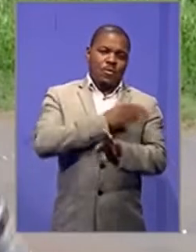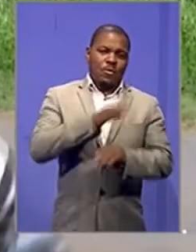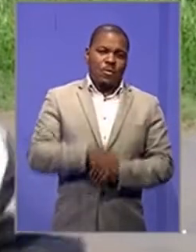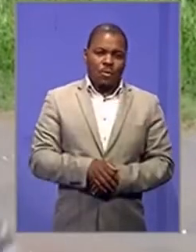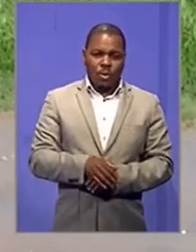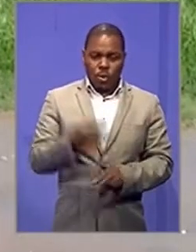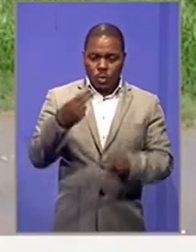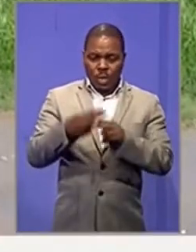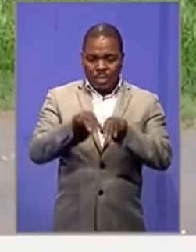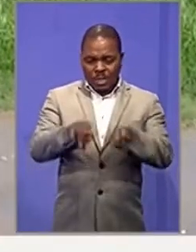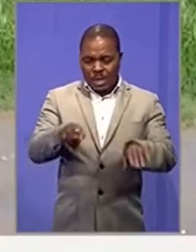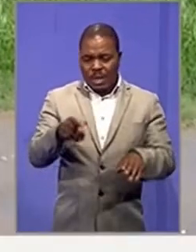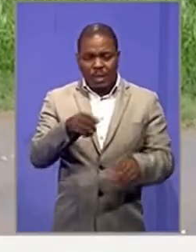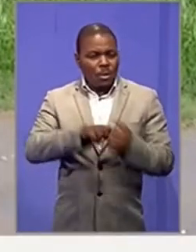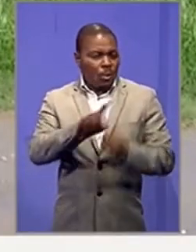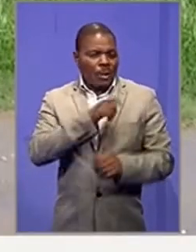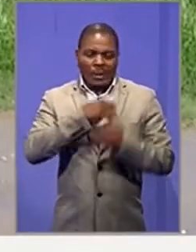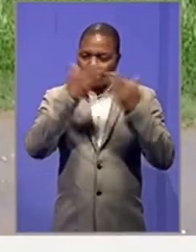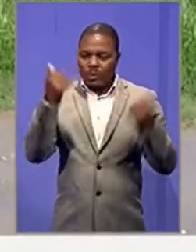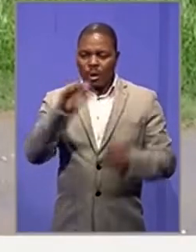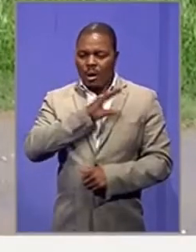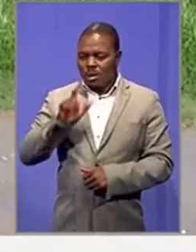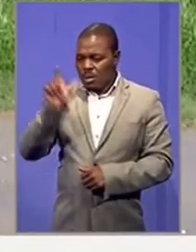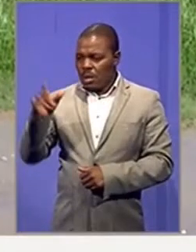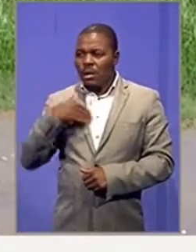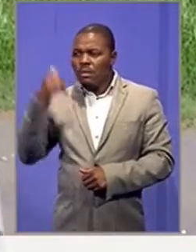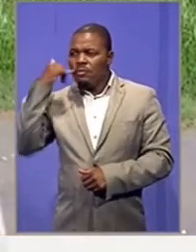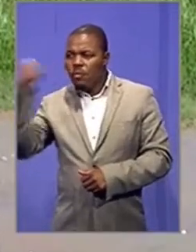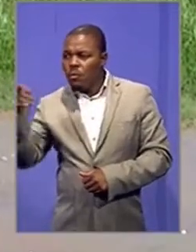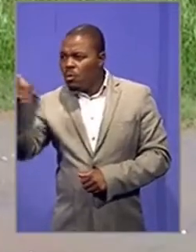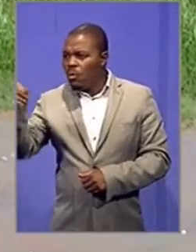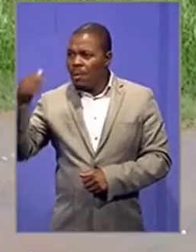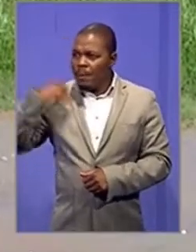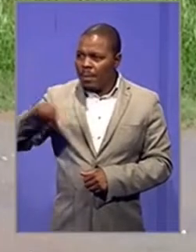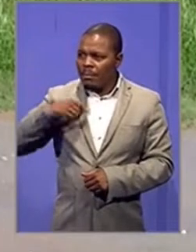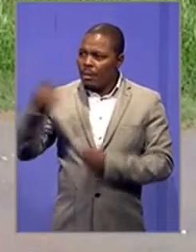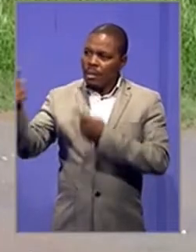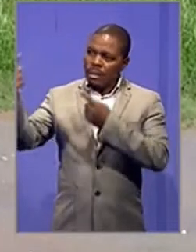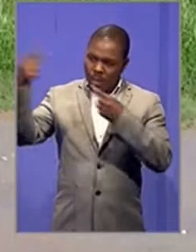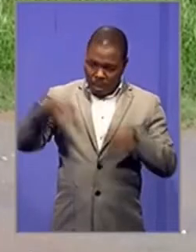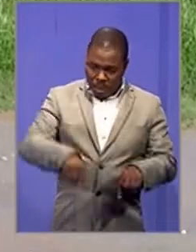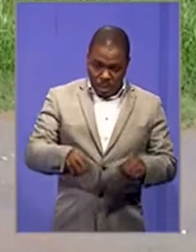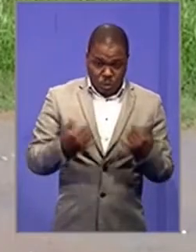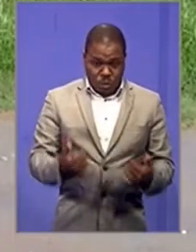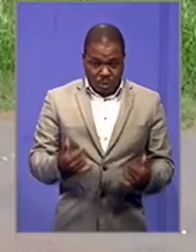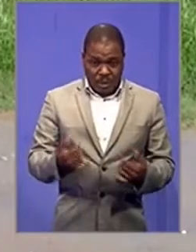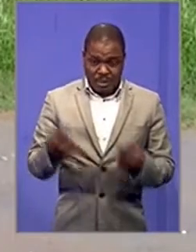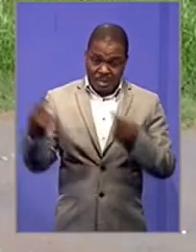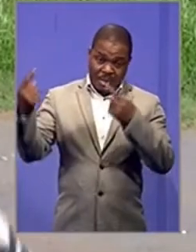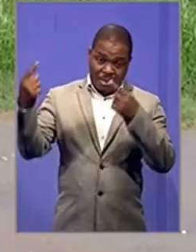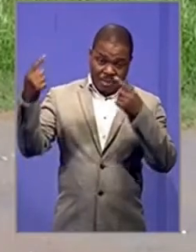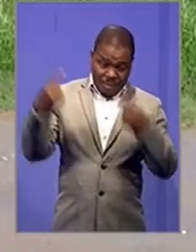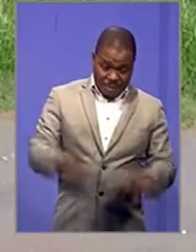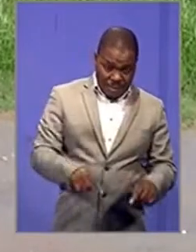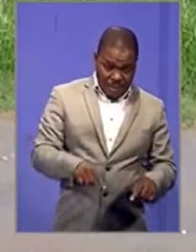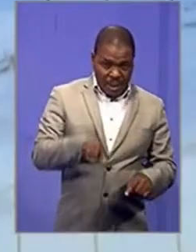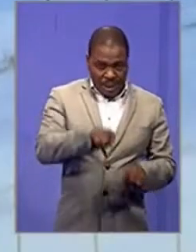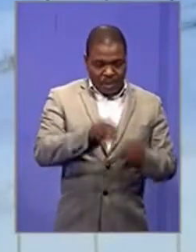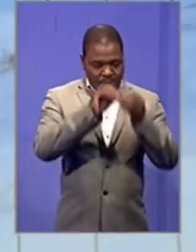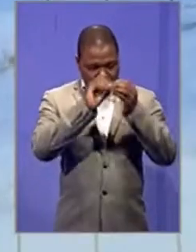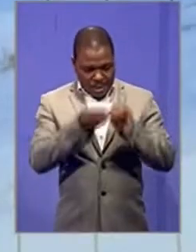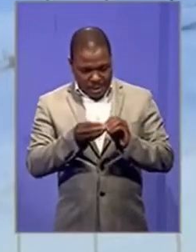ne but then ha o founetse bo councilora o founetse batho ga masepala ba khona go itla fandaka ha ba tla fandaka ba itle ba re ba e